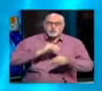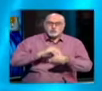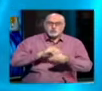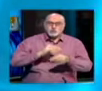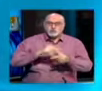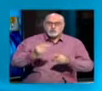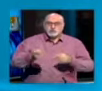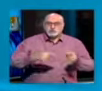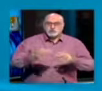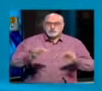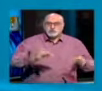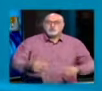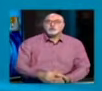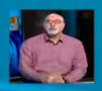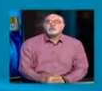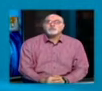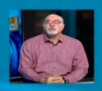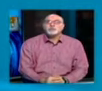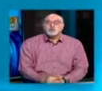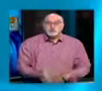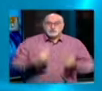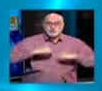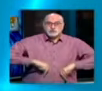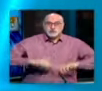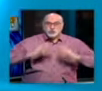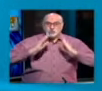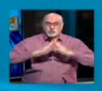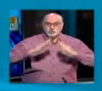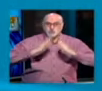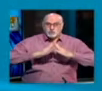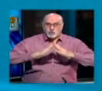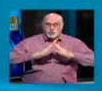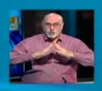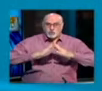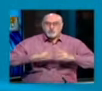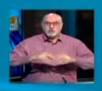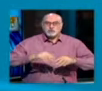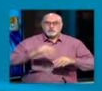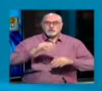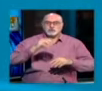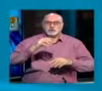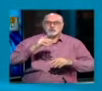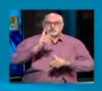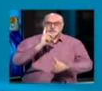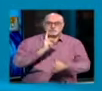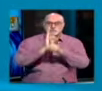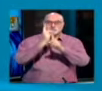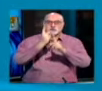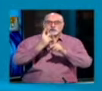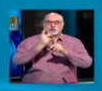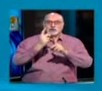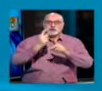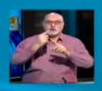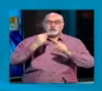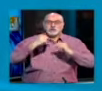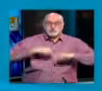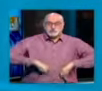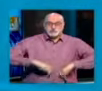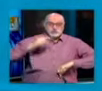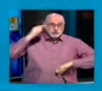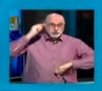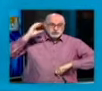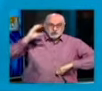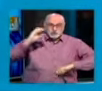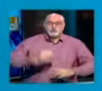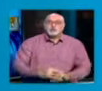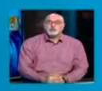والتجاري والتقني، التقى وزير السكن والعمران والمدينة محمد طارق بالعريبي بنظيره الصيني ني هونغ. وفي صلب